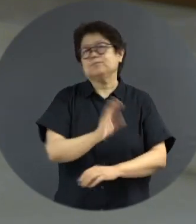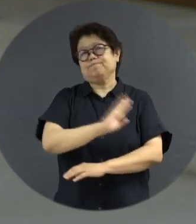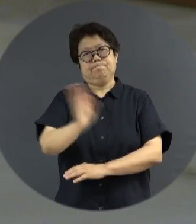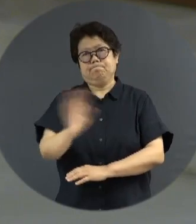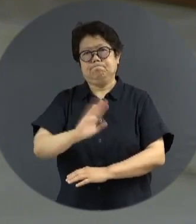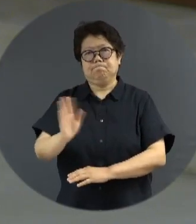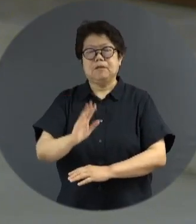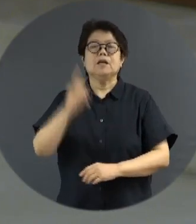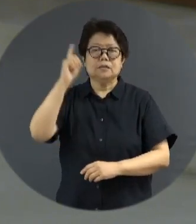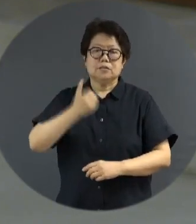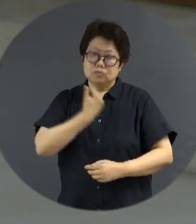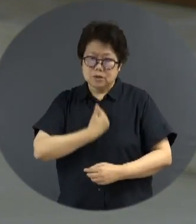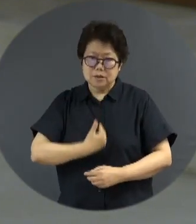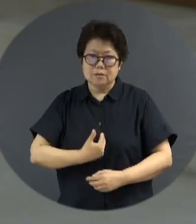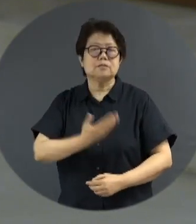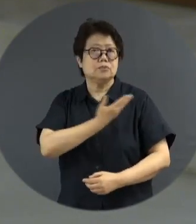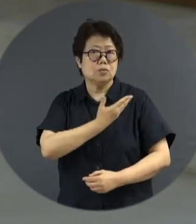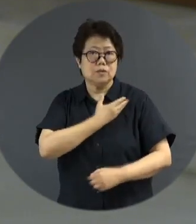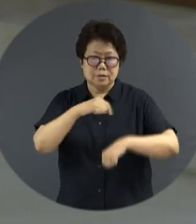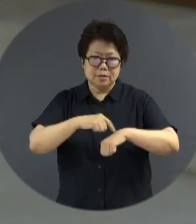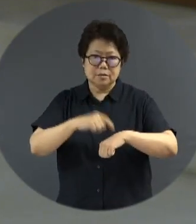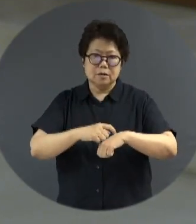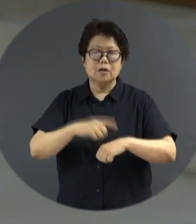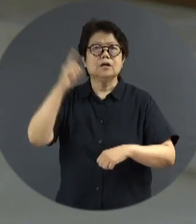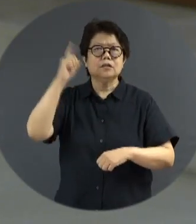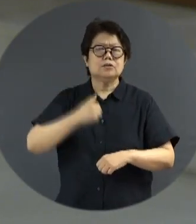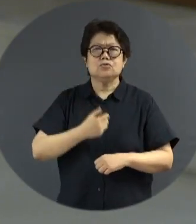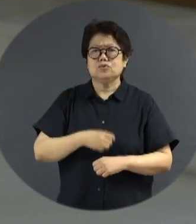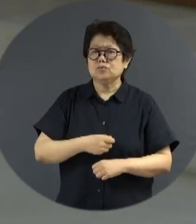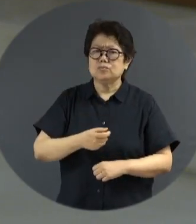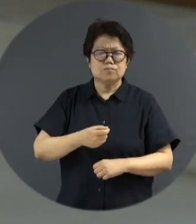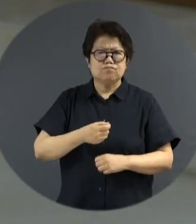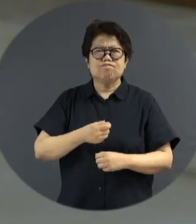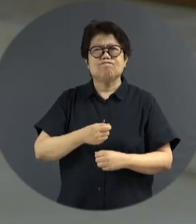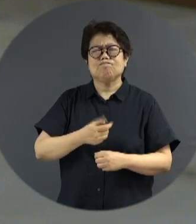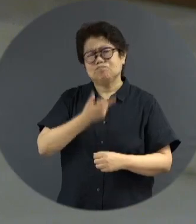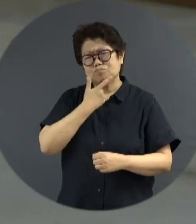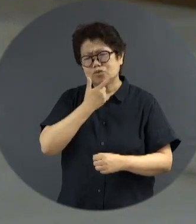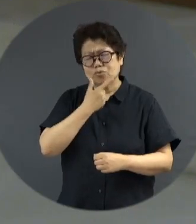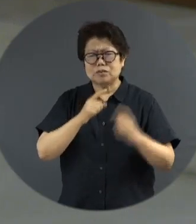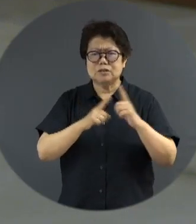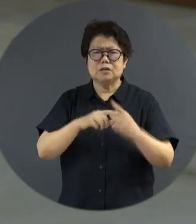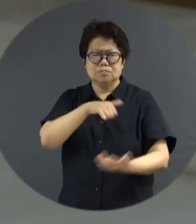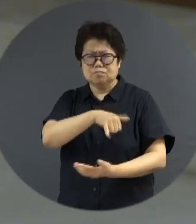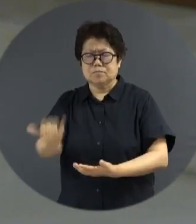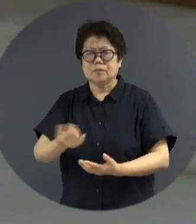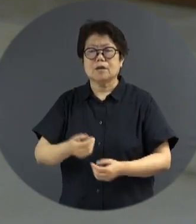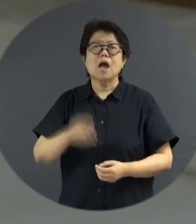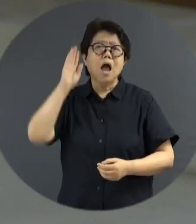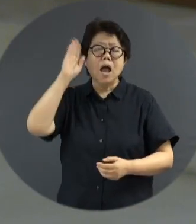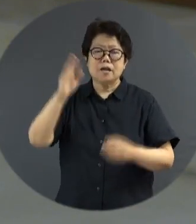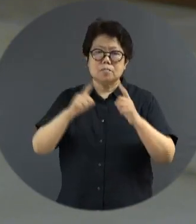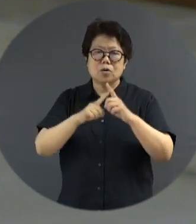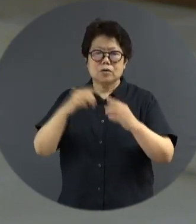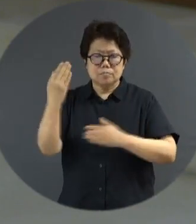主仁慈和容忍的时期，因为天主不愿意任何人丧亡，他只愿意众人能够回